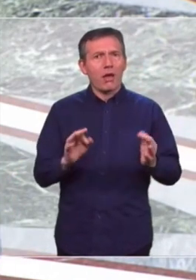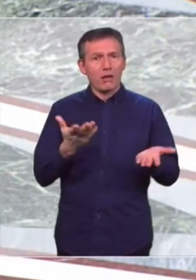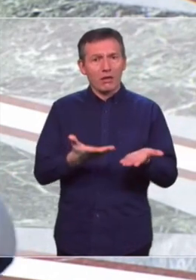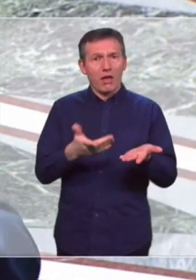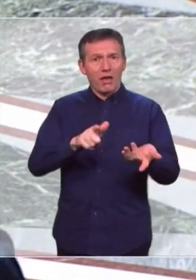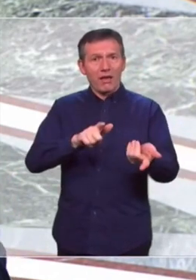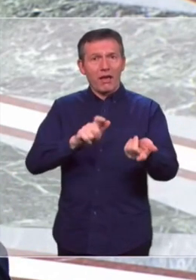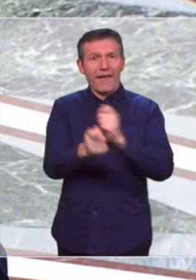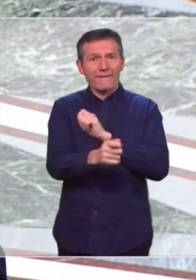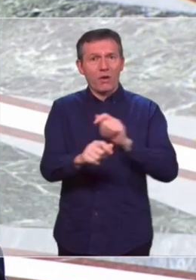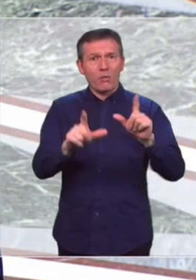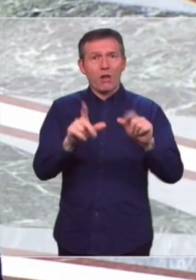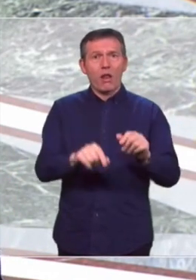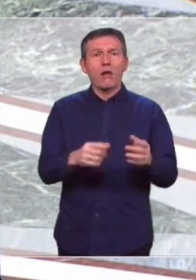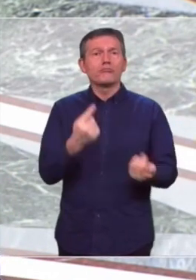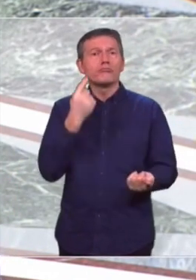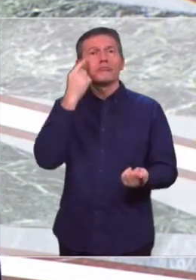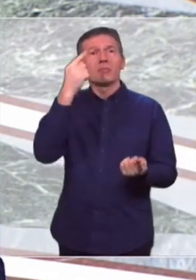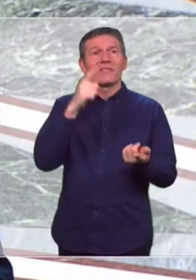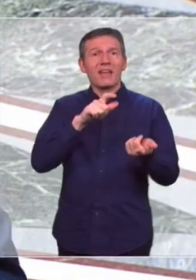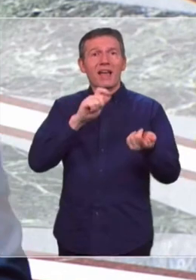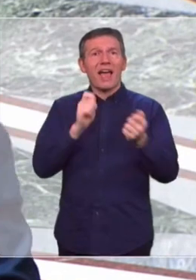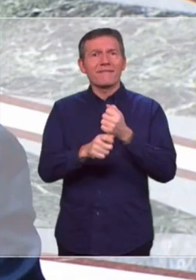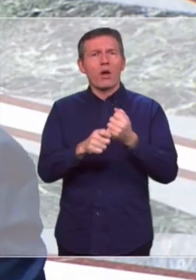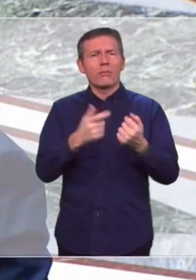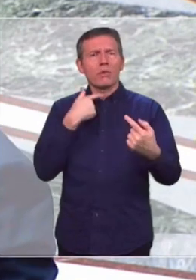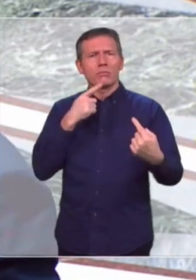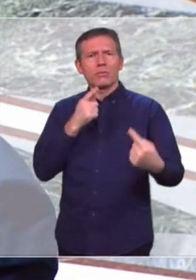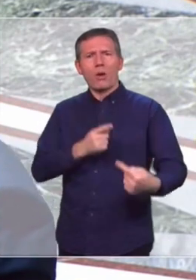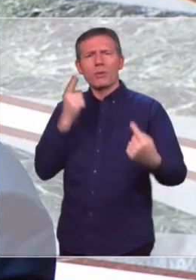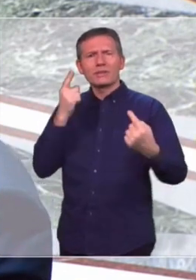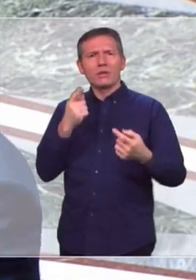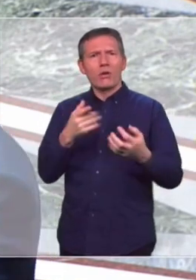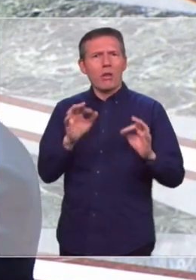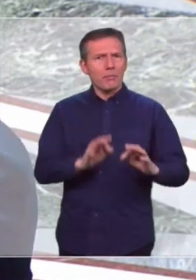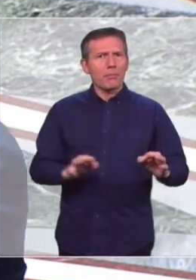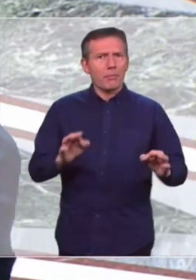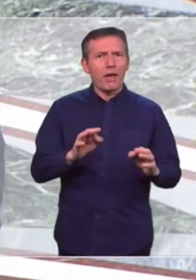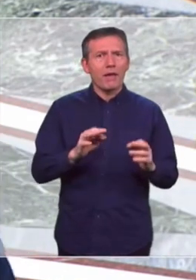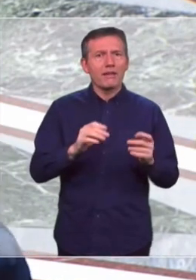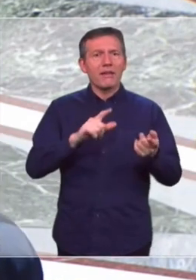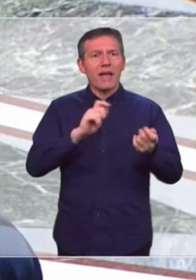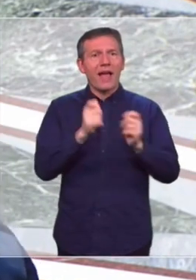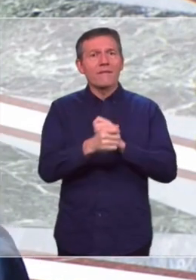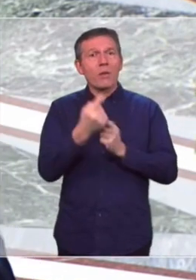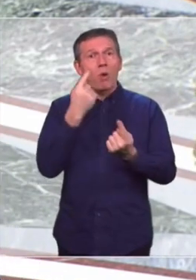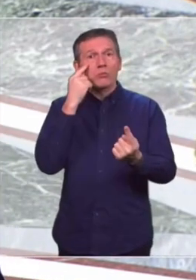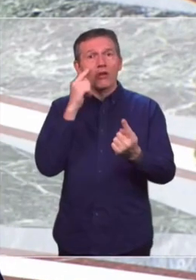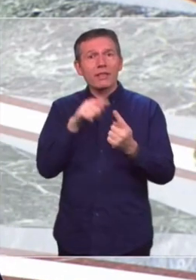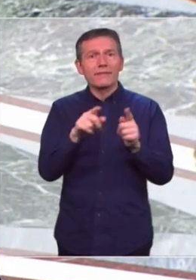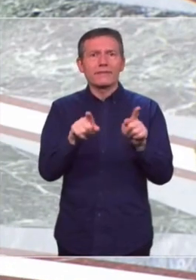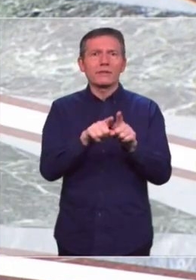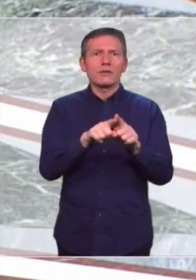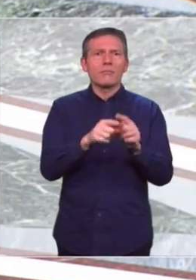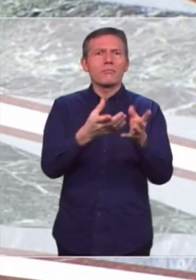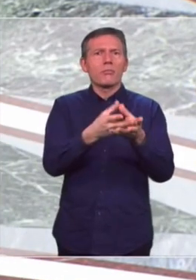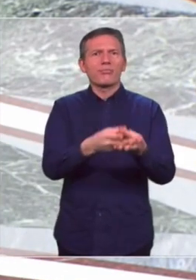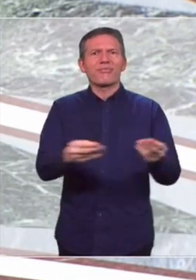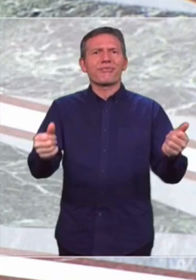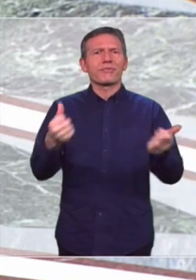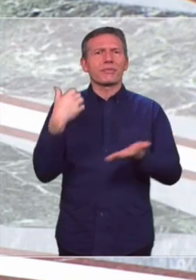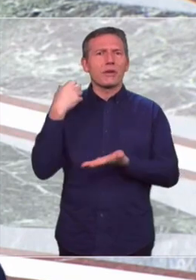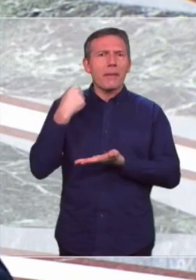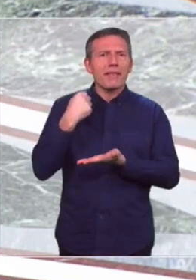Ce n'est pas une réforme d'opposition, ce n'est pas une réforme qui vise à éteindre sur le fond le